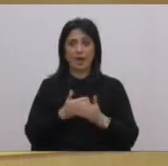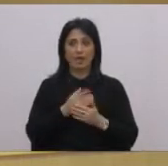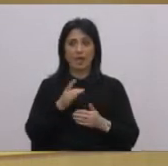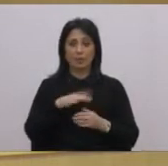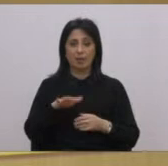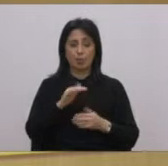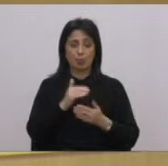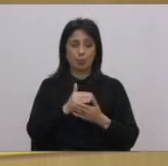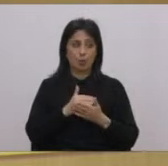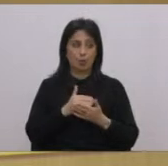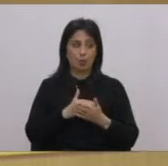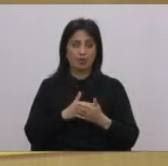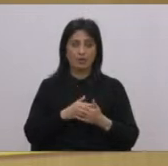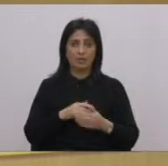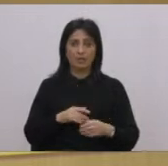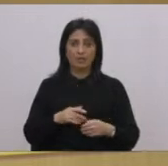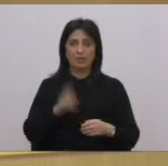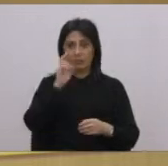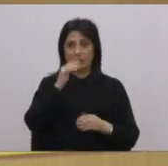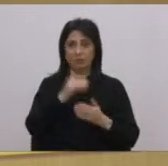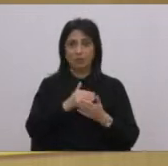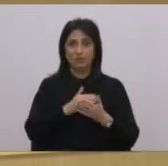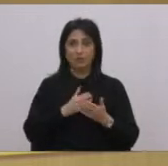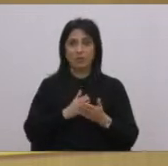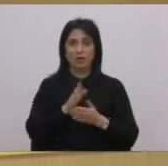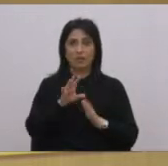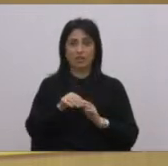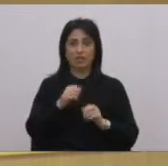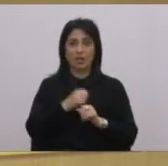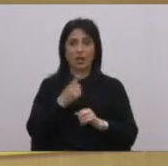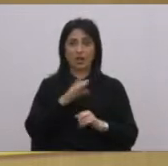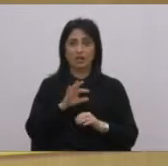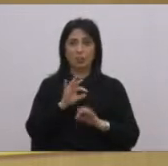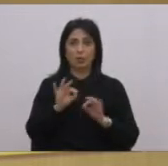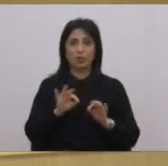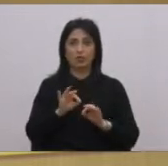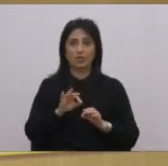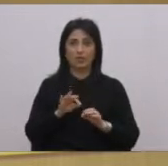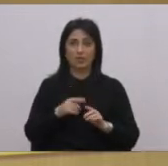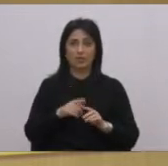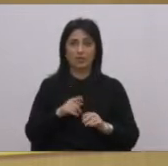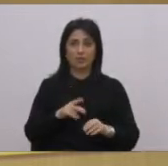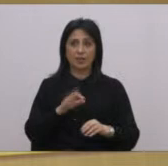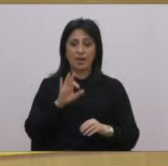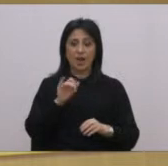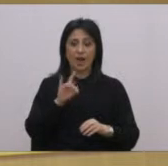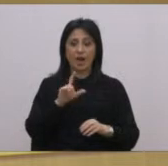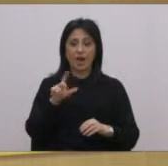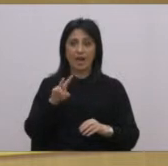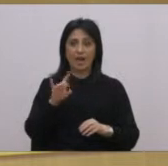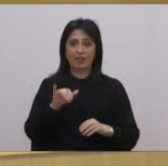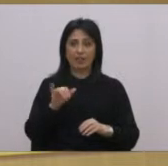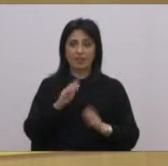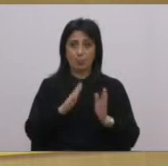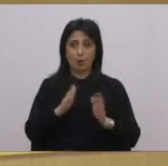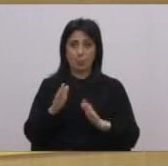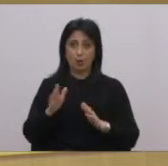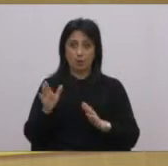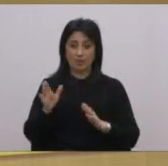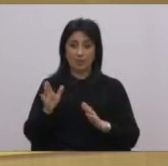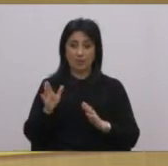რეგიონების პროგრამას, სამთავრობო პროგრამას, რომლის ფარგლებშიც გაკეთდა არაერთი პროექტი, მაგრამ მაგალითად ქარელში სადაც მოწესრიგდა თითქოს